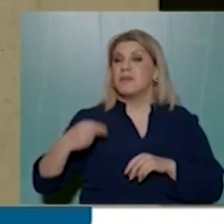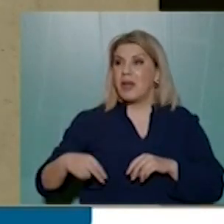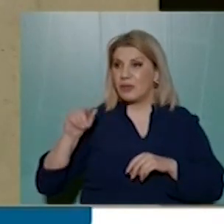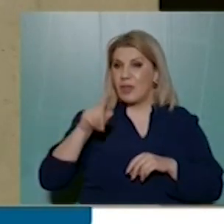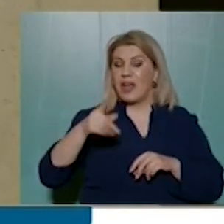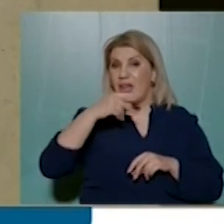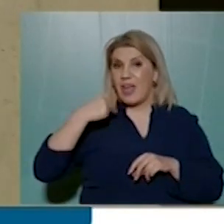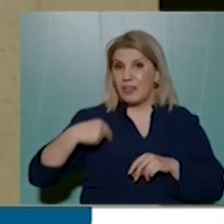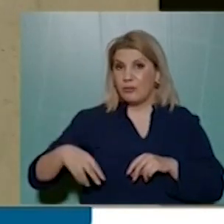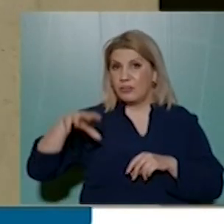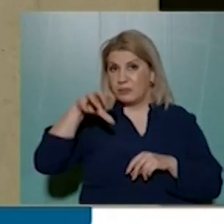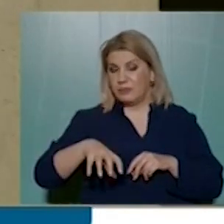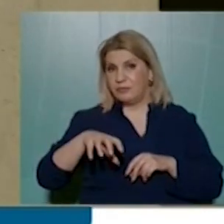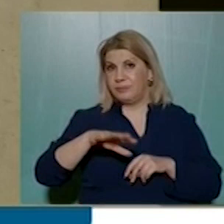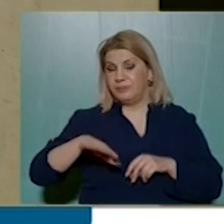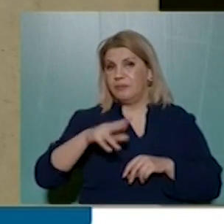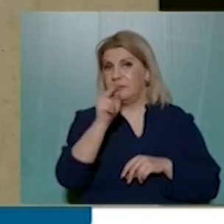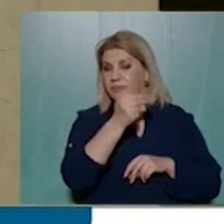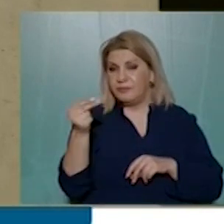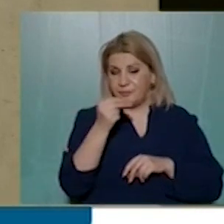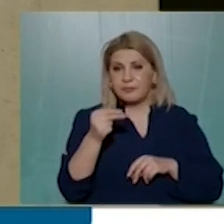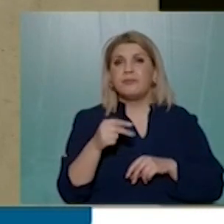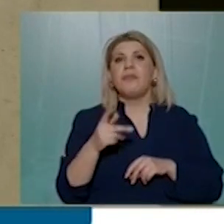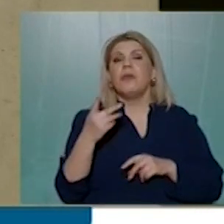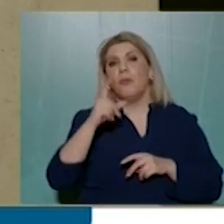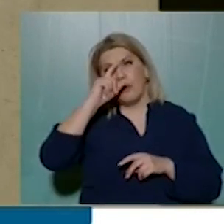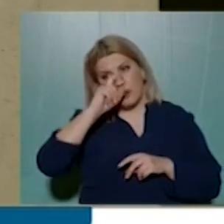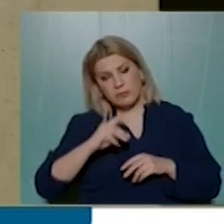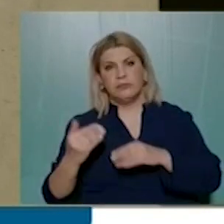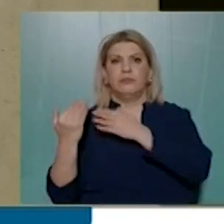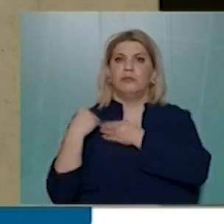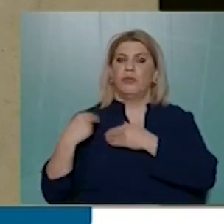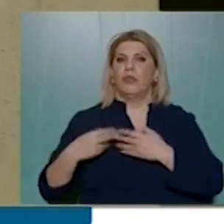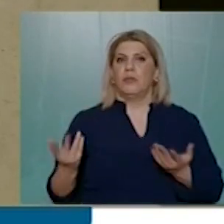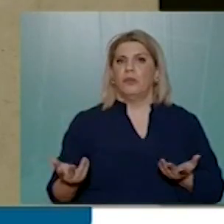αίθουσα του δημαρχείου για αυτά τα ζητήματα που θεωρούμε ότι αφορούν το